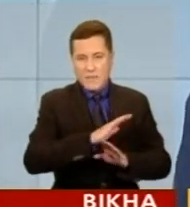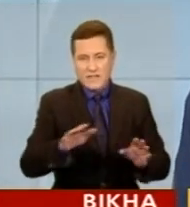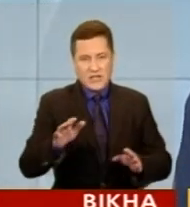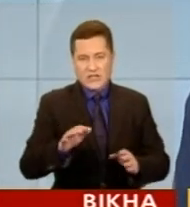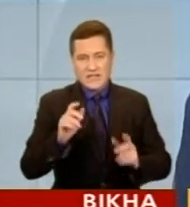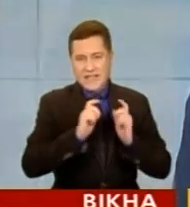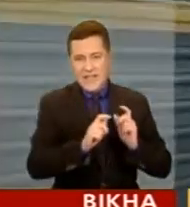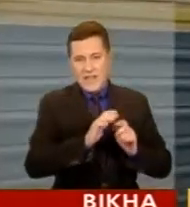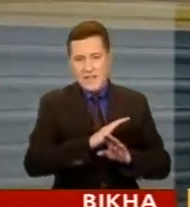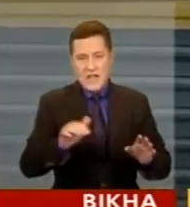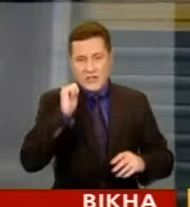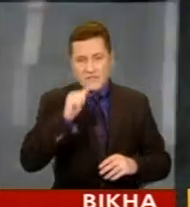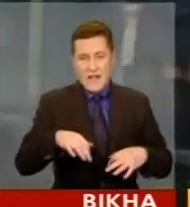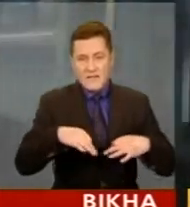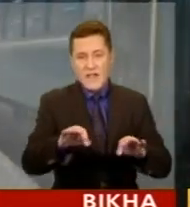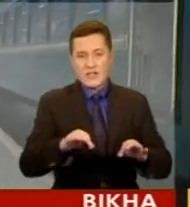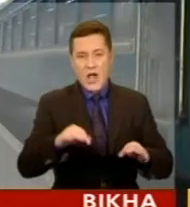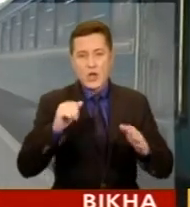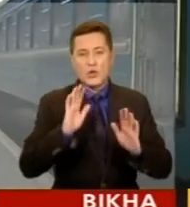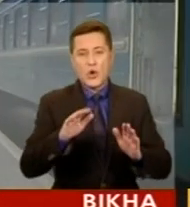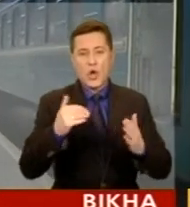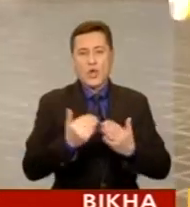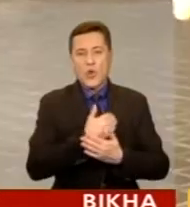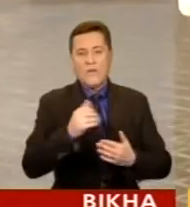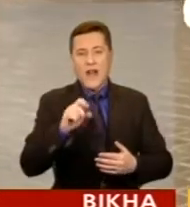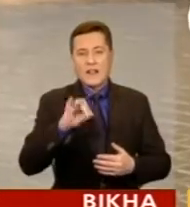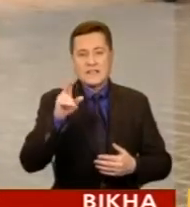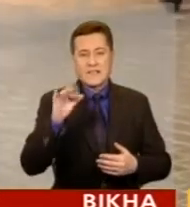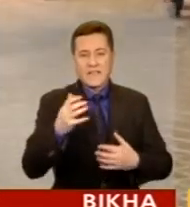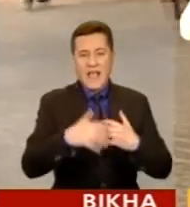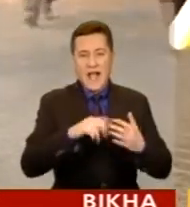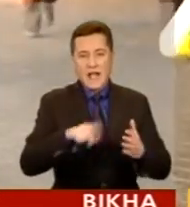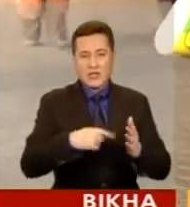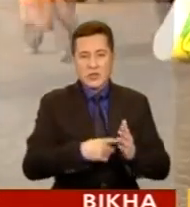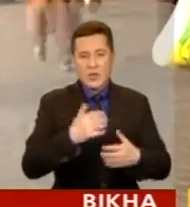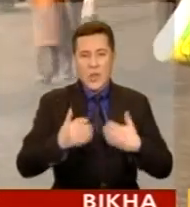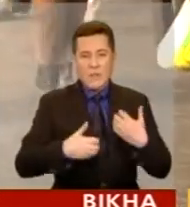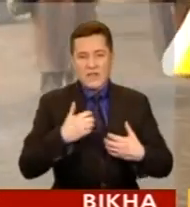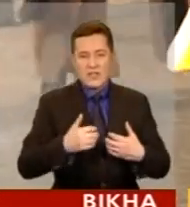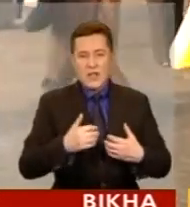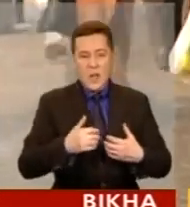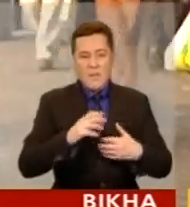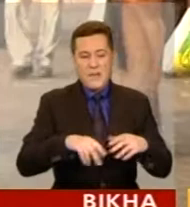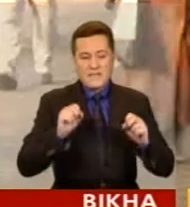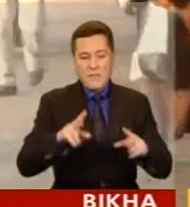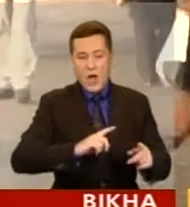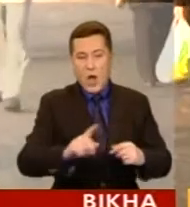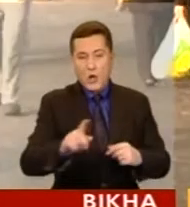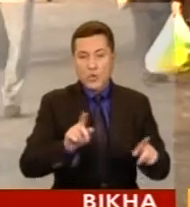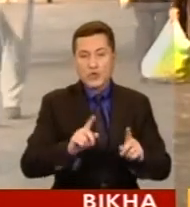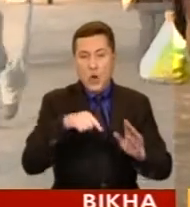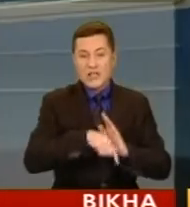вантажних. Відзавтра вони доїжджатимуть лише до Новоолексіївки та Херсона. Причина тому – турбота про безпеку руху. Що то